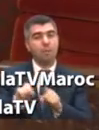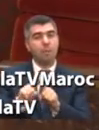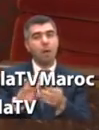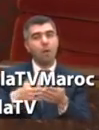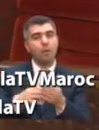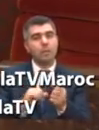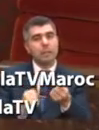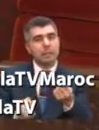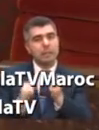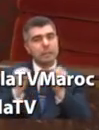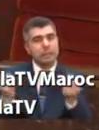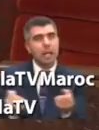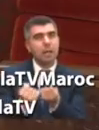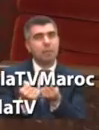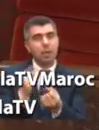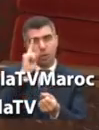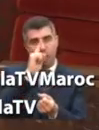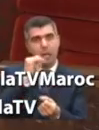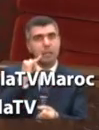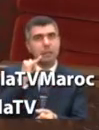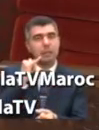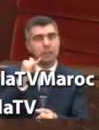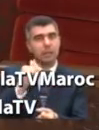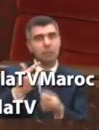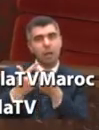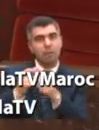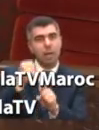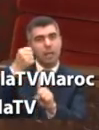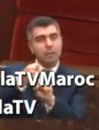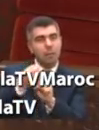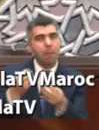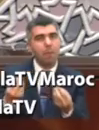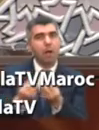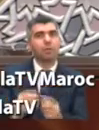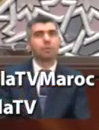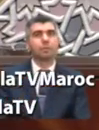واقتصادية، وسنستمر في الوفاء لجميع الذين يشتغلون معنا.